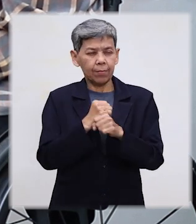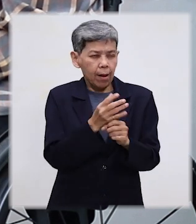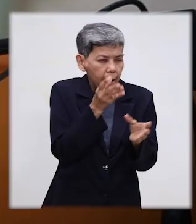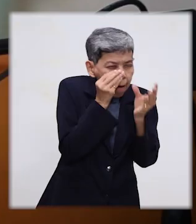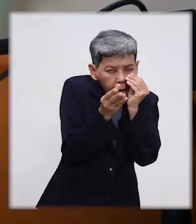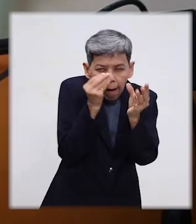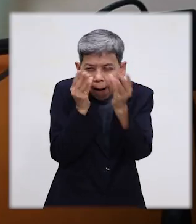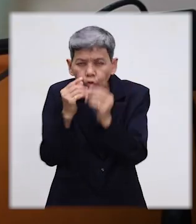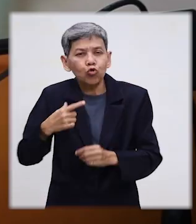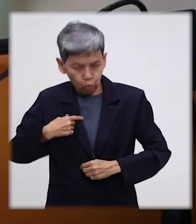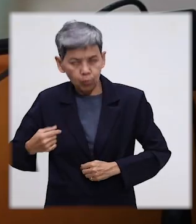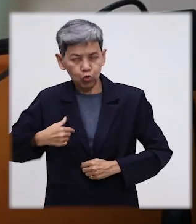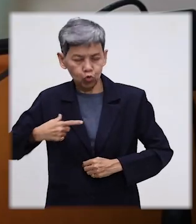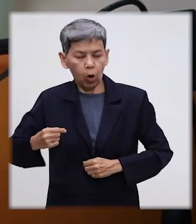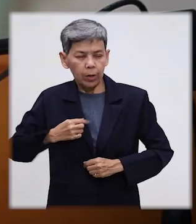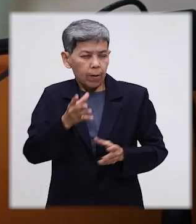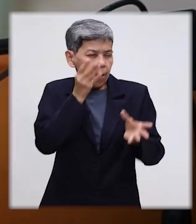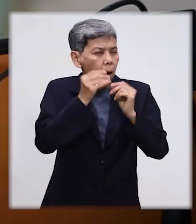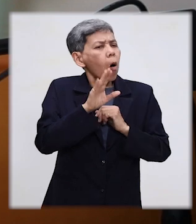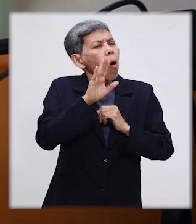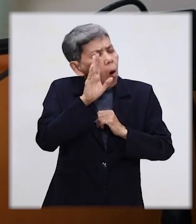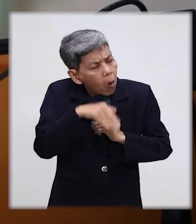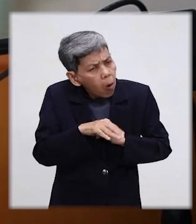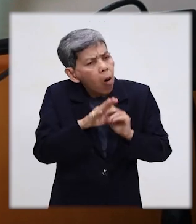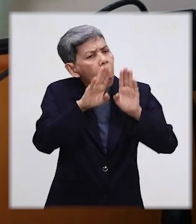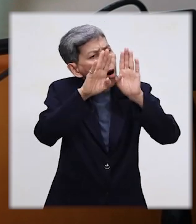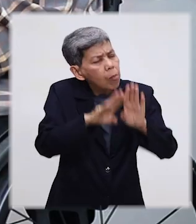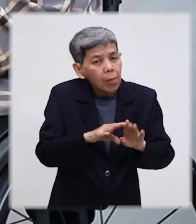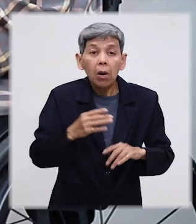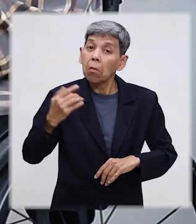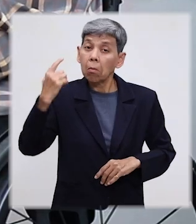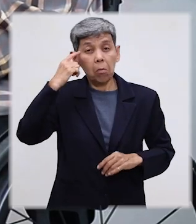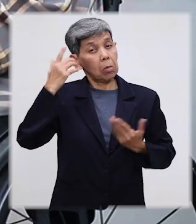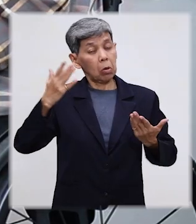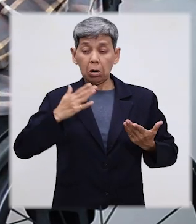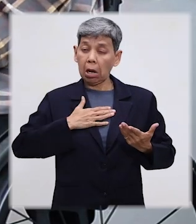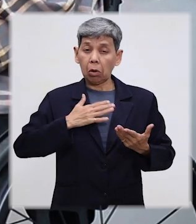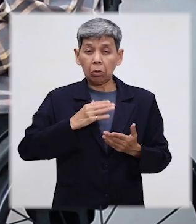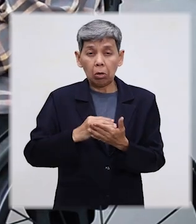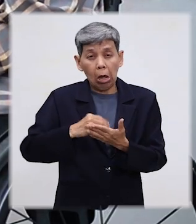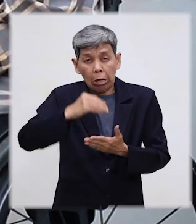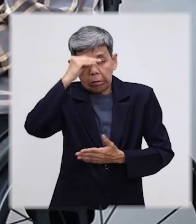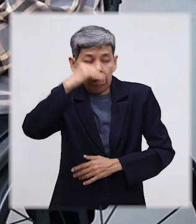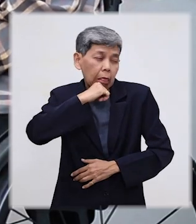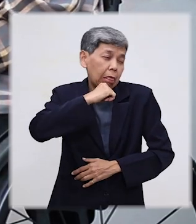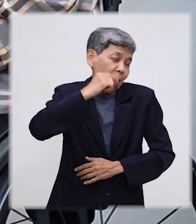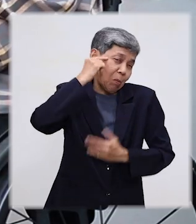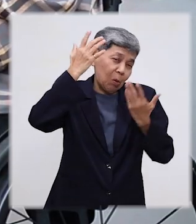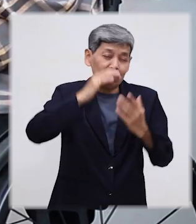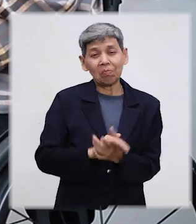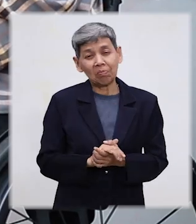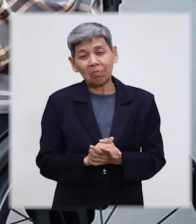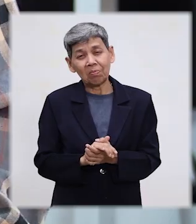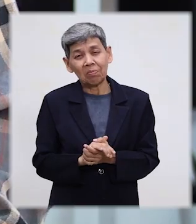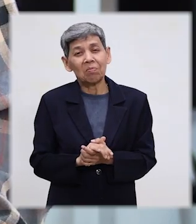มันเหมือนแบบไม่รู้เป็นเพราะแต่ก่อนแบบไม่ค่อยเรียนหนังสือไม่เกี่ยวแต่ว่า